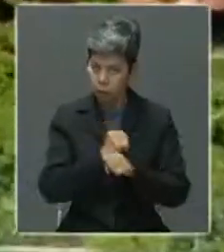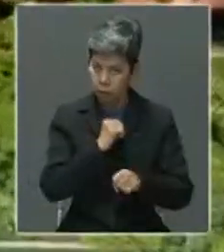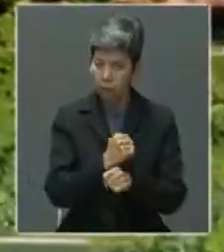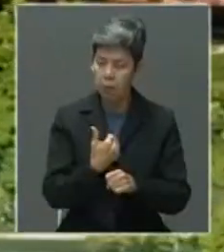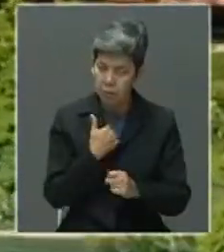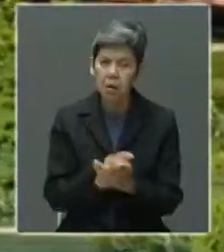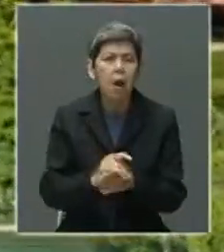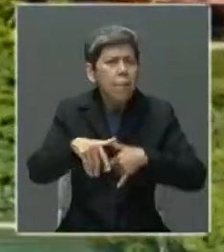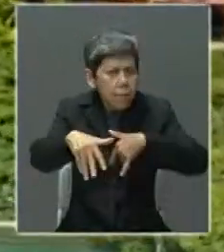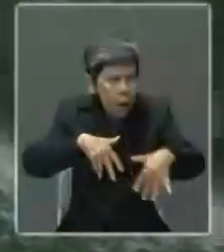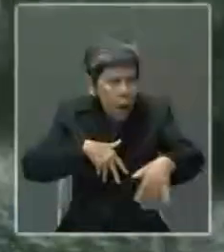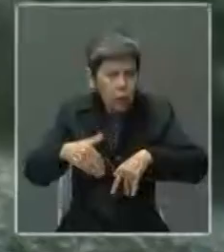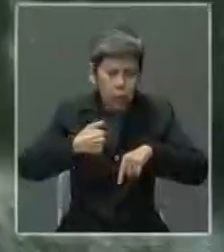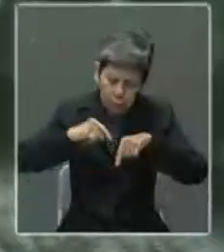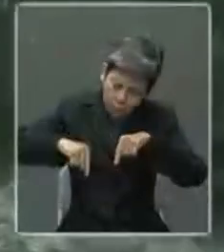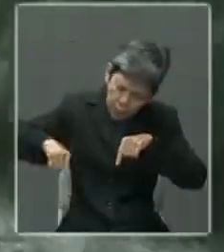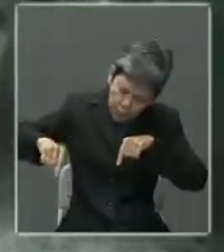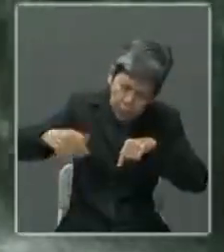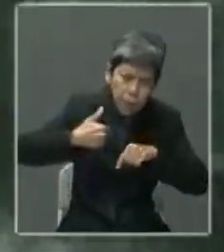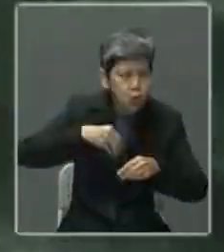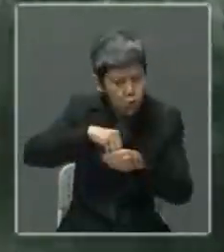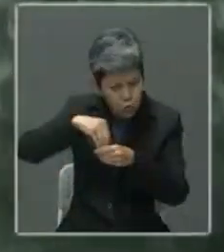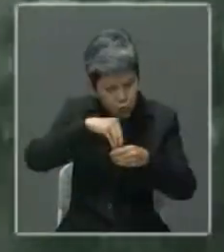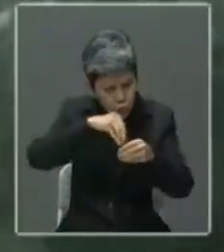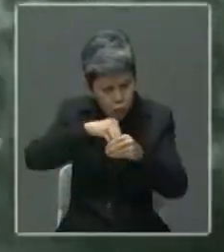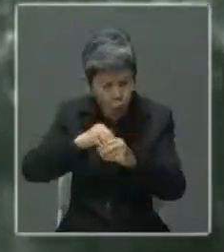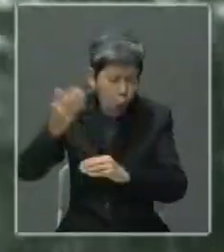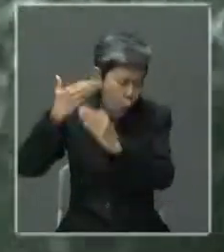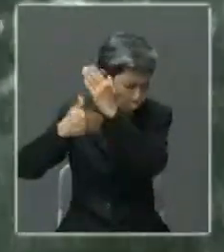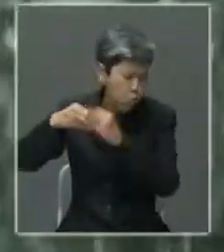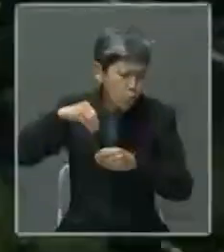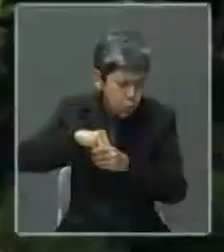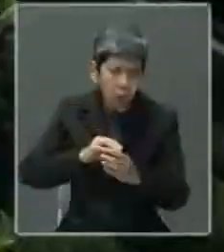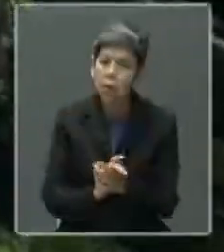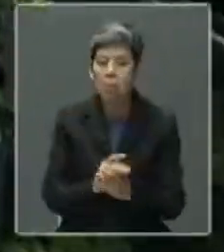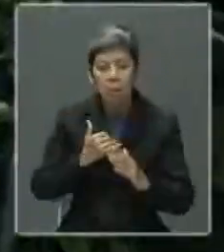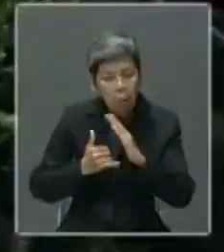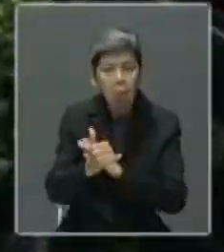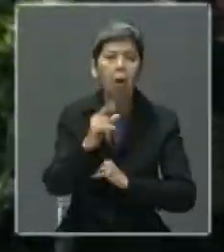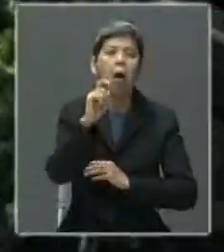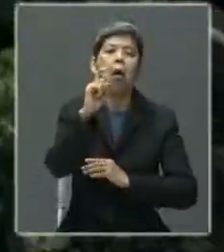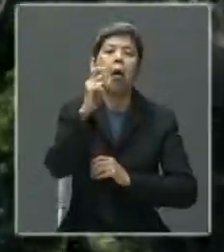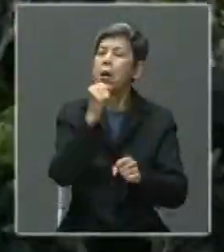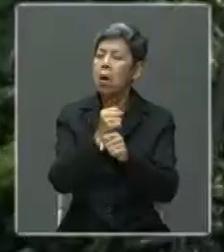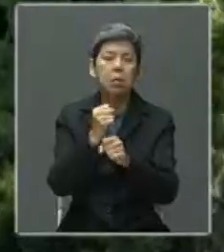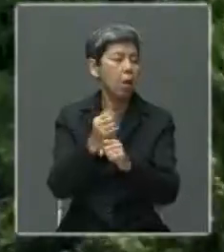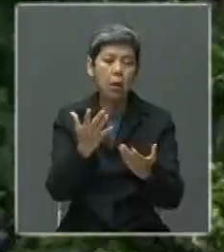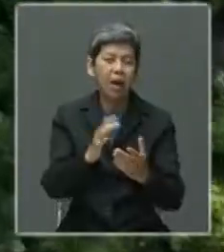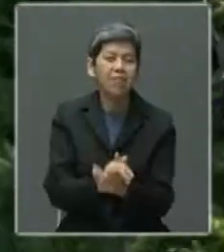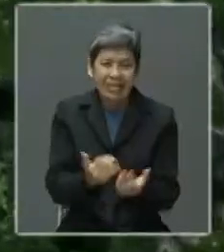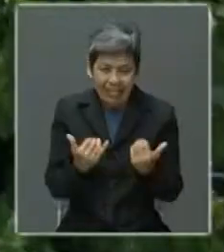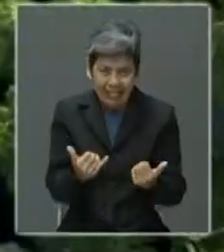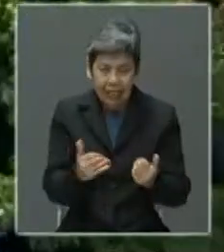ที่ดังกล่าวเนี่ยมีประชาชนและก็ชนเผ่าที่อาศัยอยู่เนี่ยมาตั้งแต่โบราณแต่ไม่มีสิทธิ์เข้าไปใช้ประโยชน์ชายหาดซึ่งเรื่